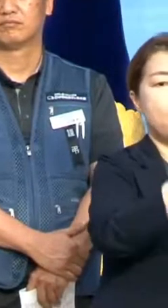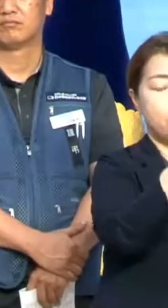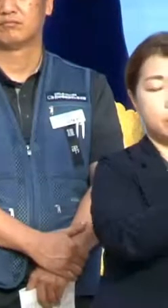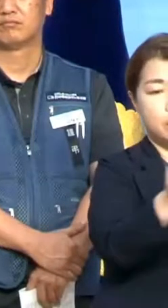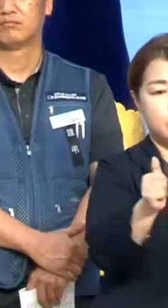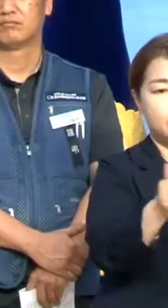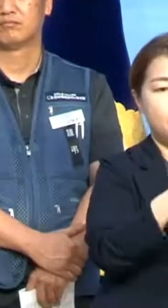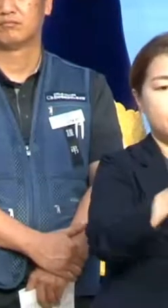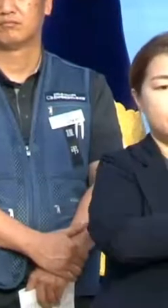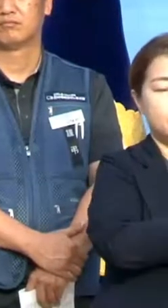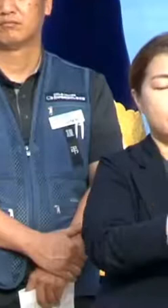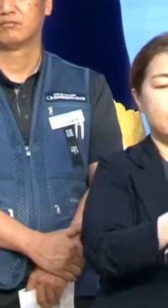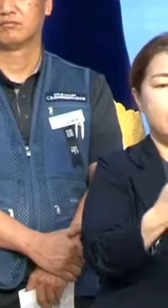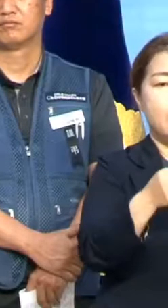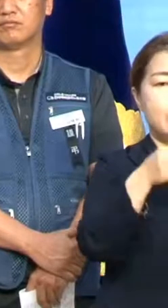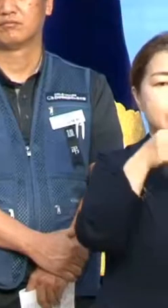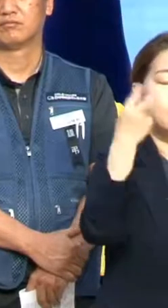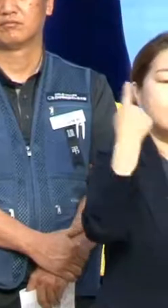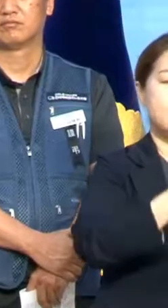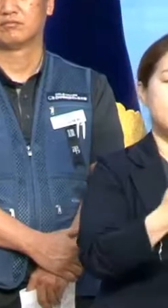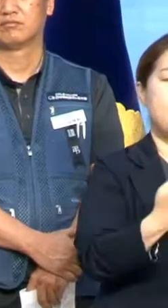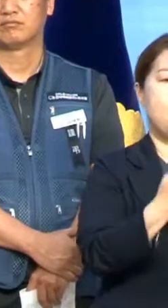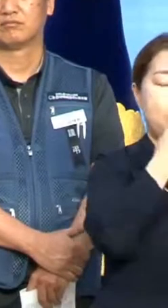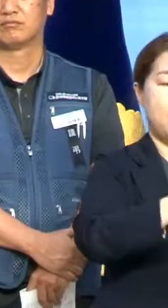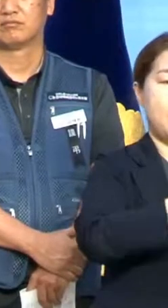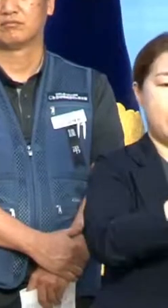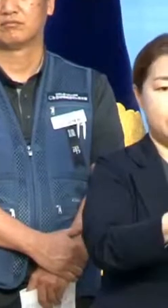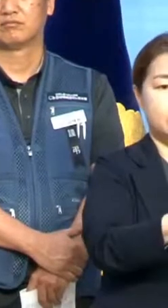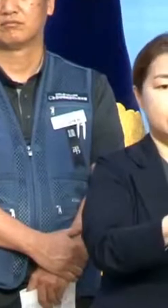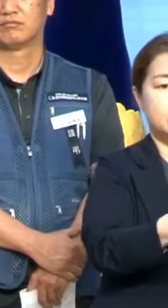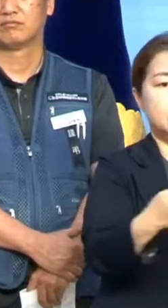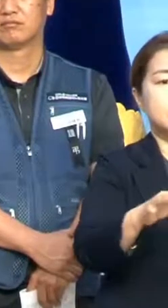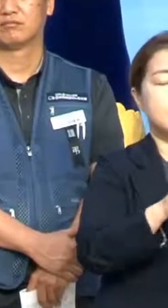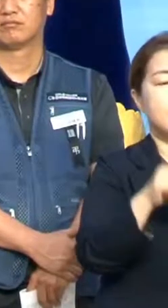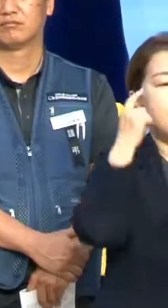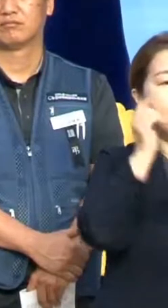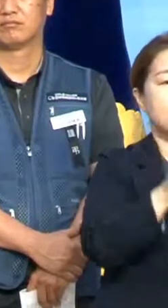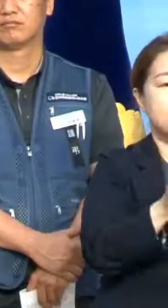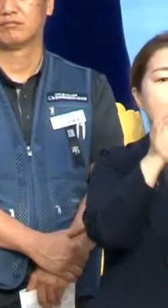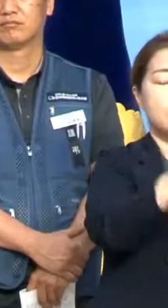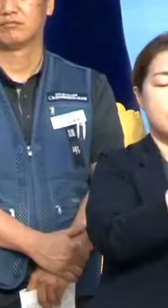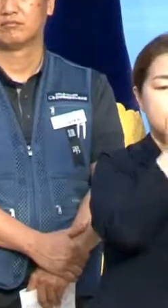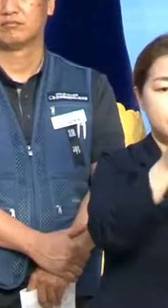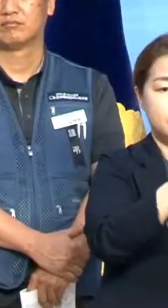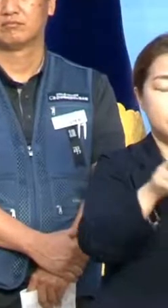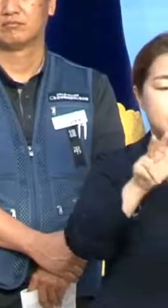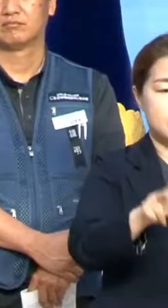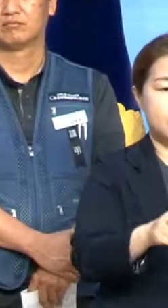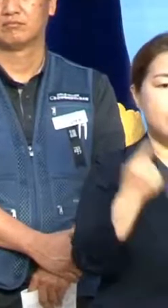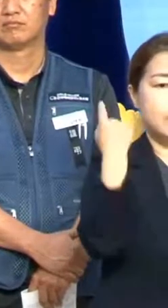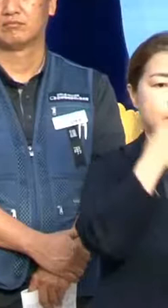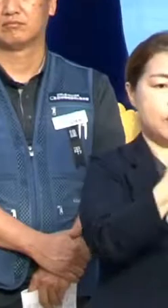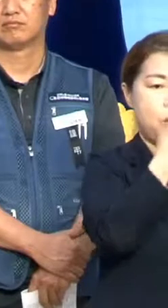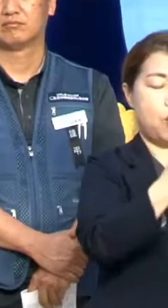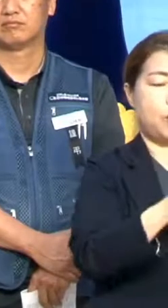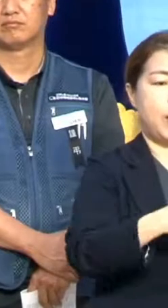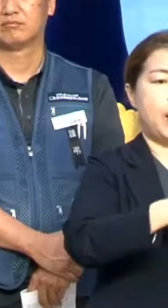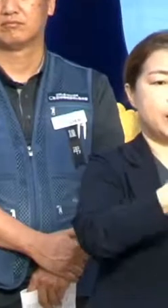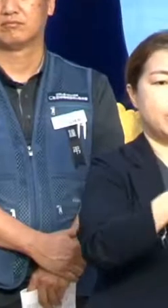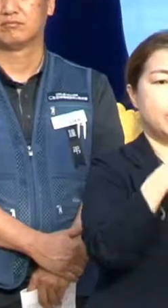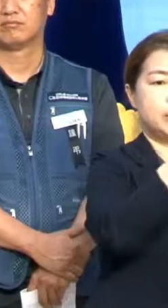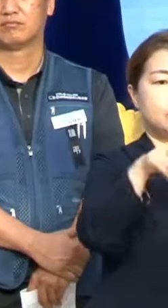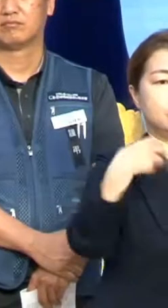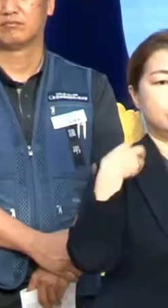산재보험 가입 은 실효성 없는 이미 가 이 방식으로 되어 있습니다 택배 노동자 의 산재가 산재보험 가입을 의무화하고 그